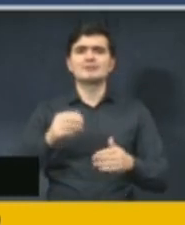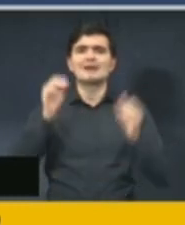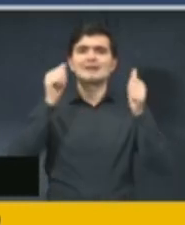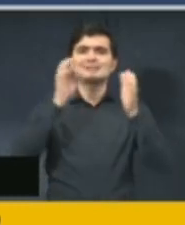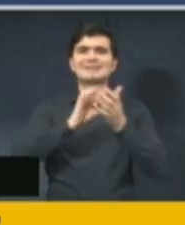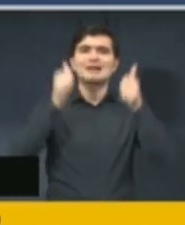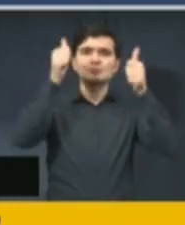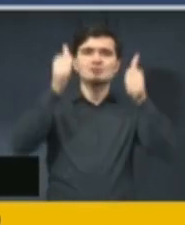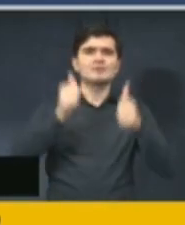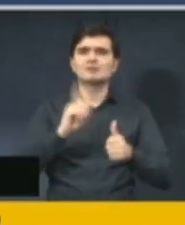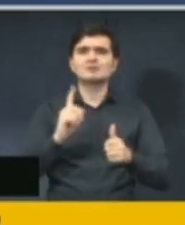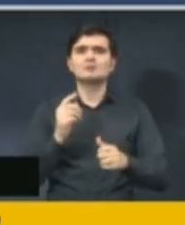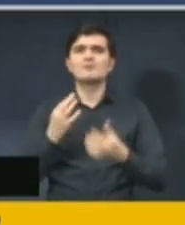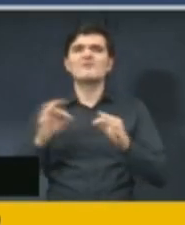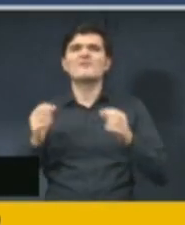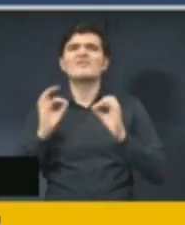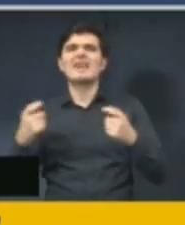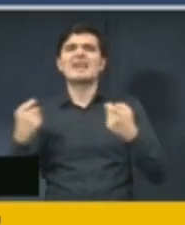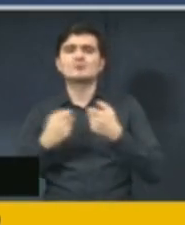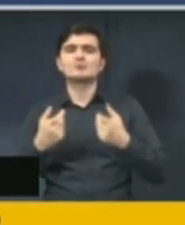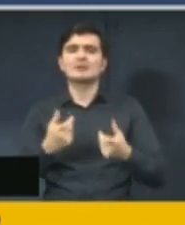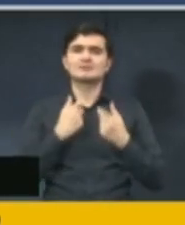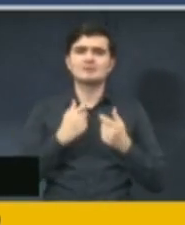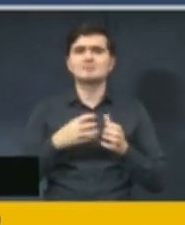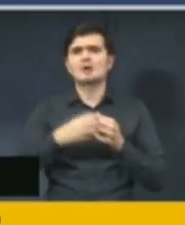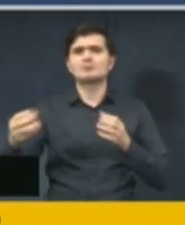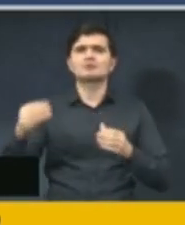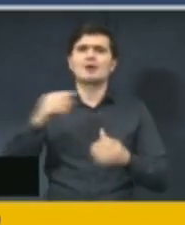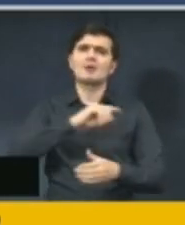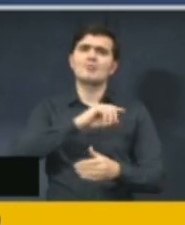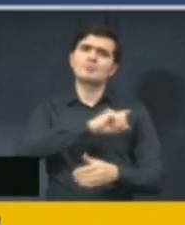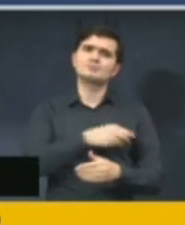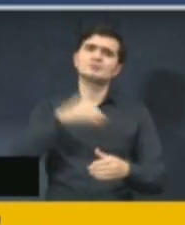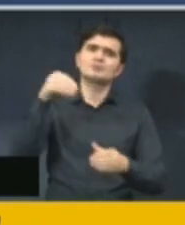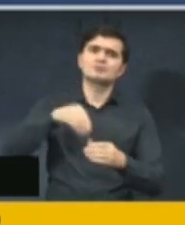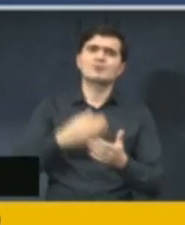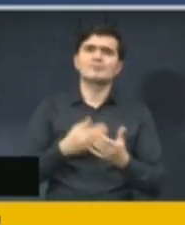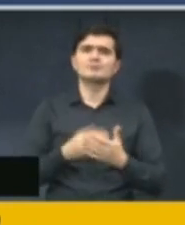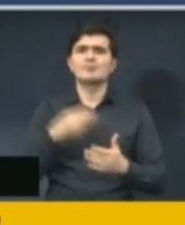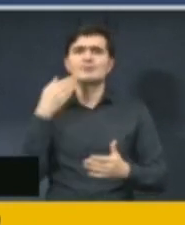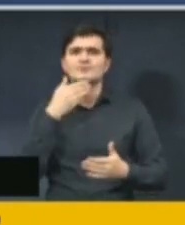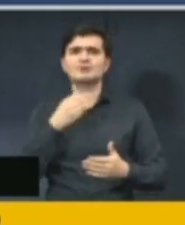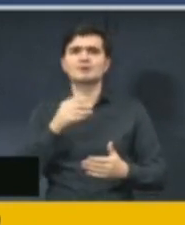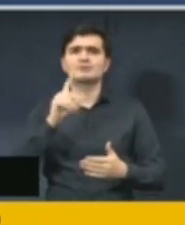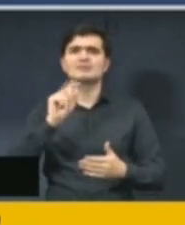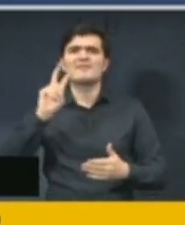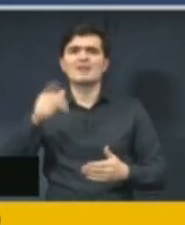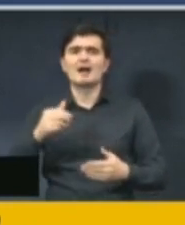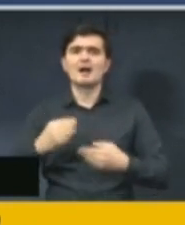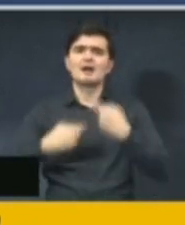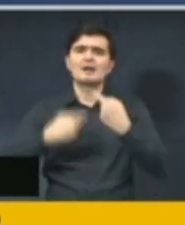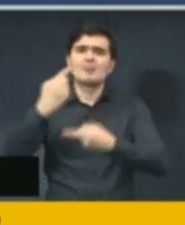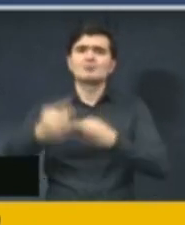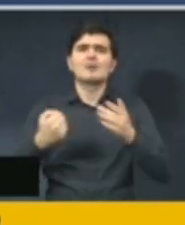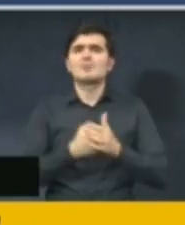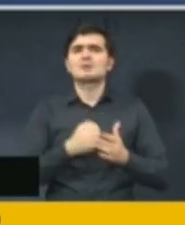evita deschiderea executării sirite. Prelungirea posibilității contribuabililor de a beneficia de rambursare TVA cu un control ulterior